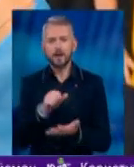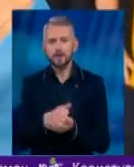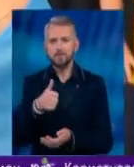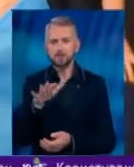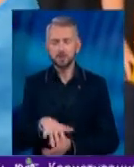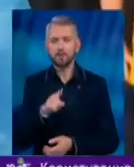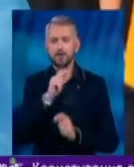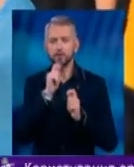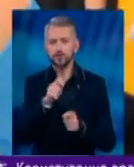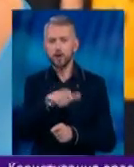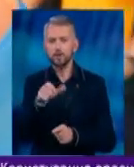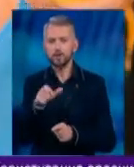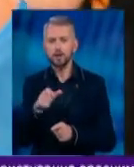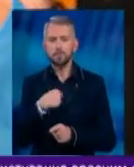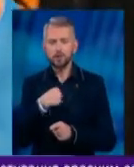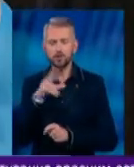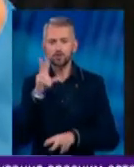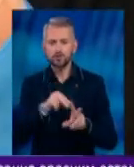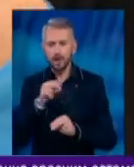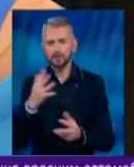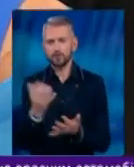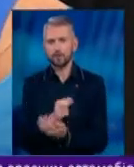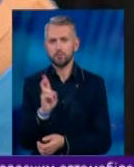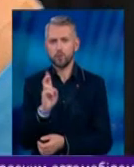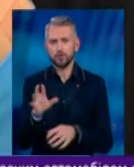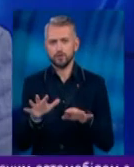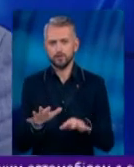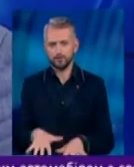що ви подарували мені шанс стати, завоювати бронзу».